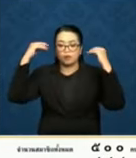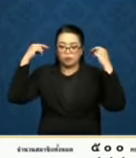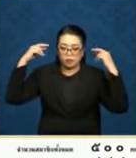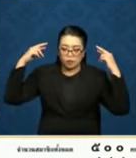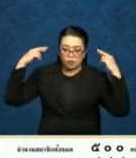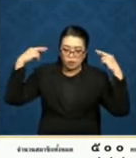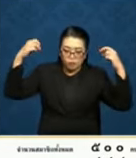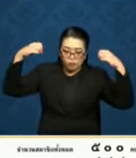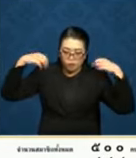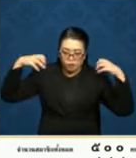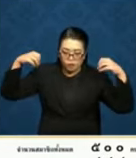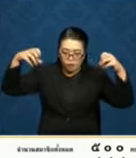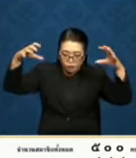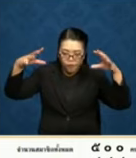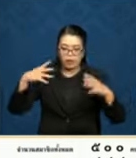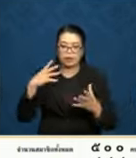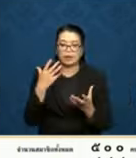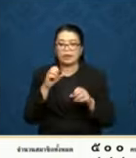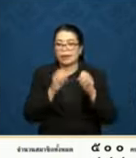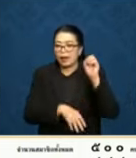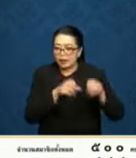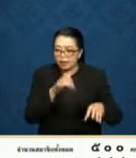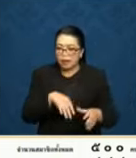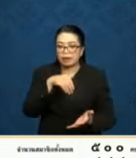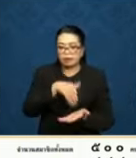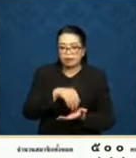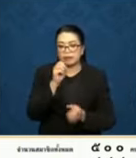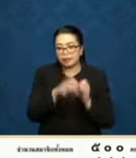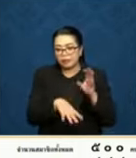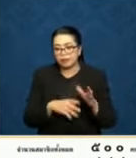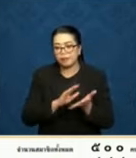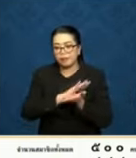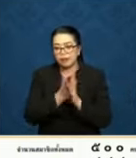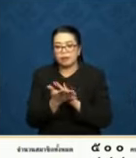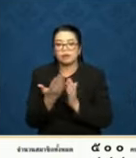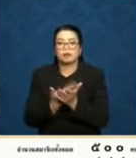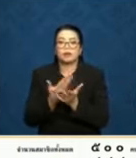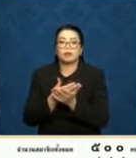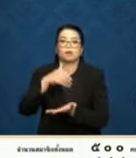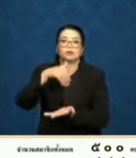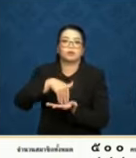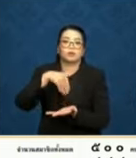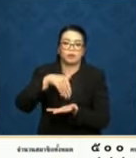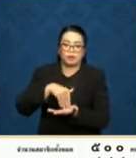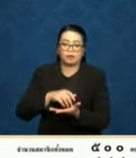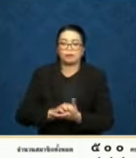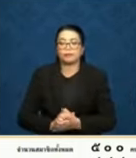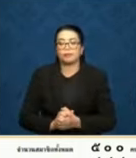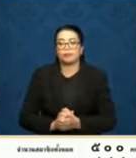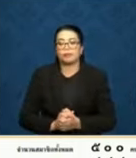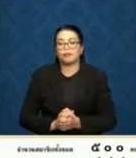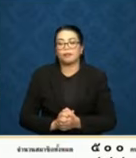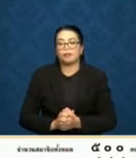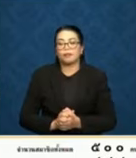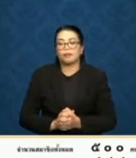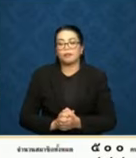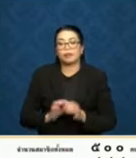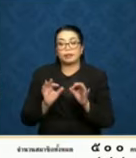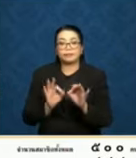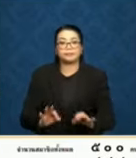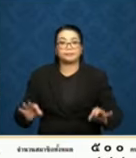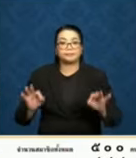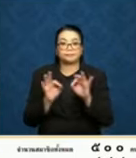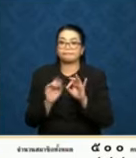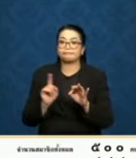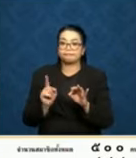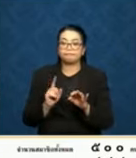ี่จำเป็ที่จะต้องมค่าใช้ใจกได้ปล่อยอมาเป็คาสว godtลางองแต่ละโครงการในส่นที่มความสำคัญเป